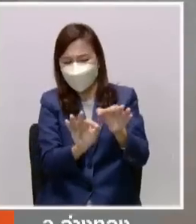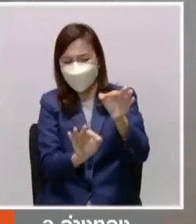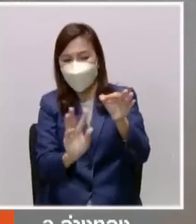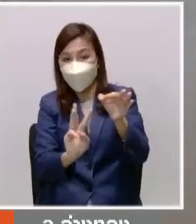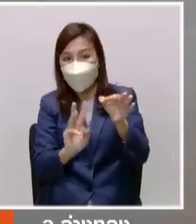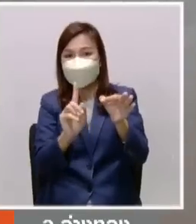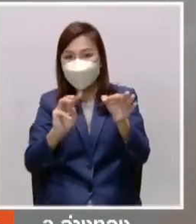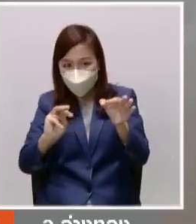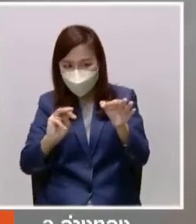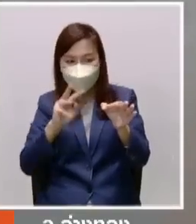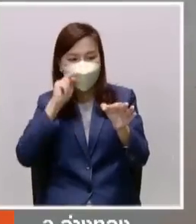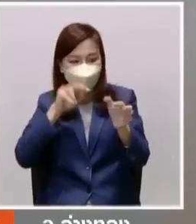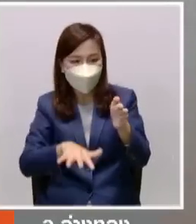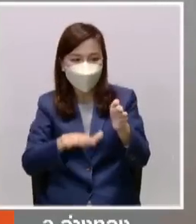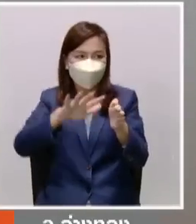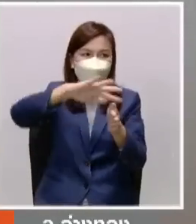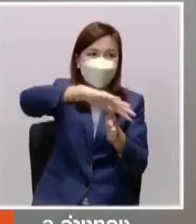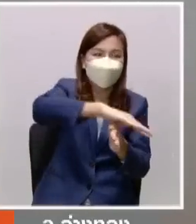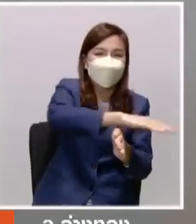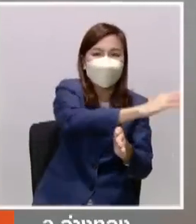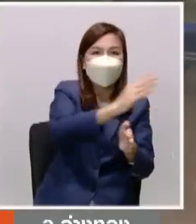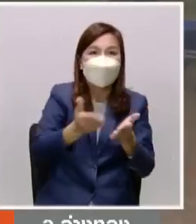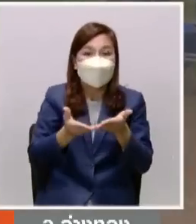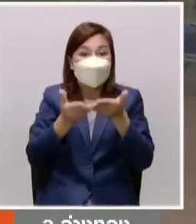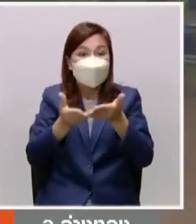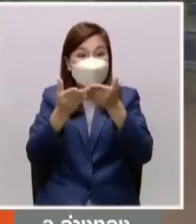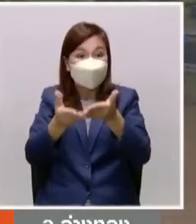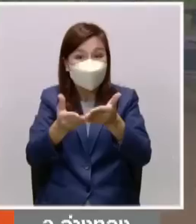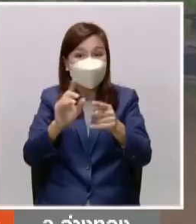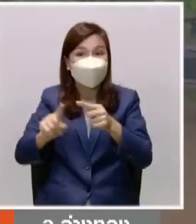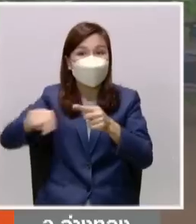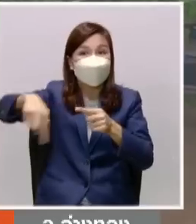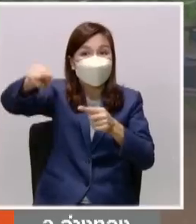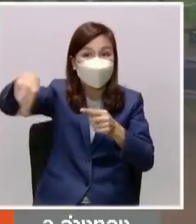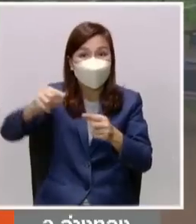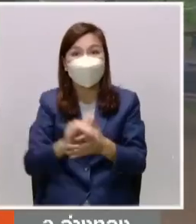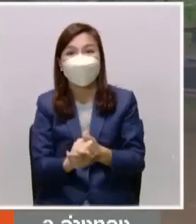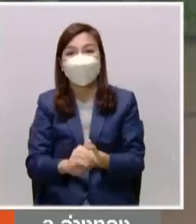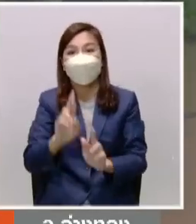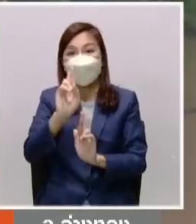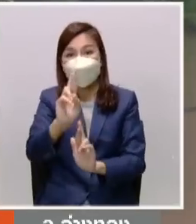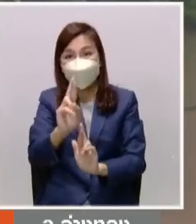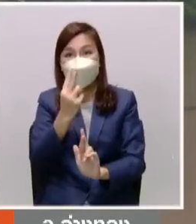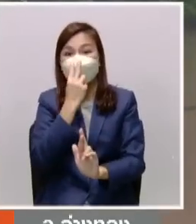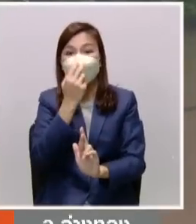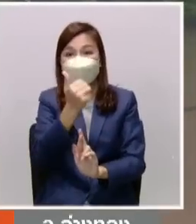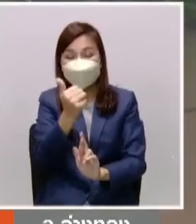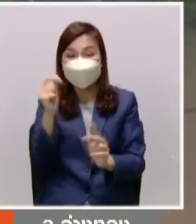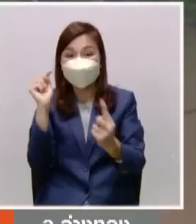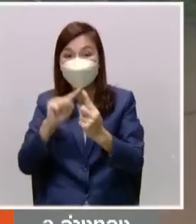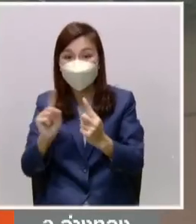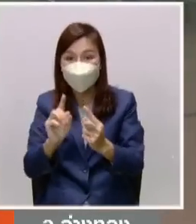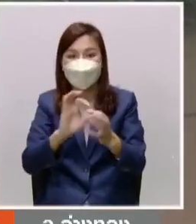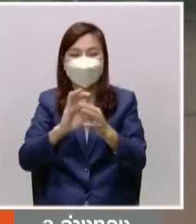ล้นตลิ่งเข้าท่วมพื้นที่แล้วด้านเรือลากจูงบรรทุกสินค้าในคลองโผงเผงต้องใช้ความระมัดระวังนะครับในช่วงที่